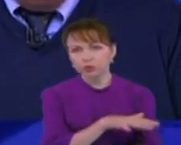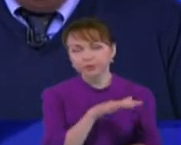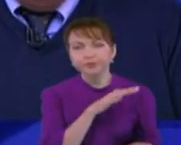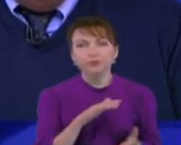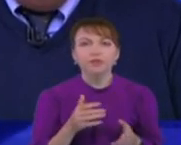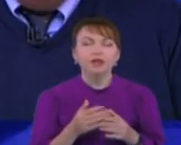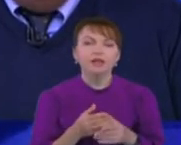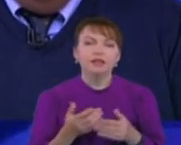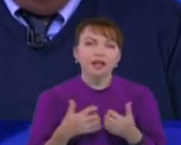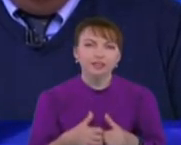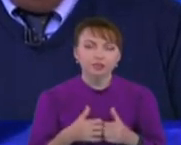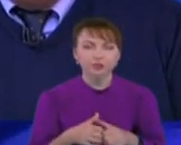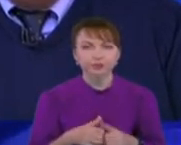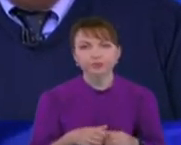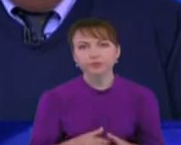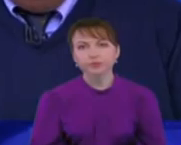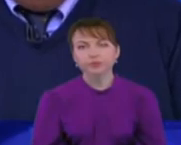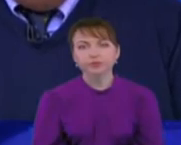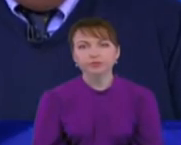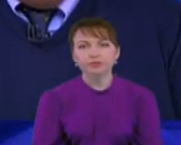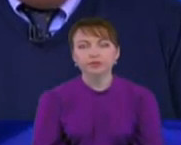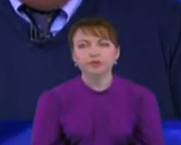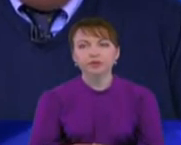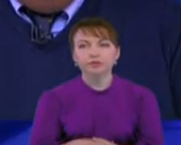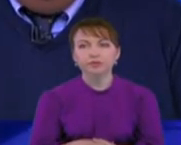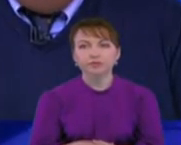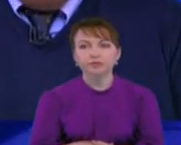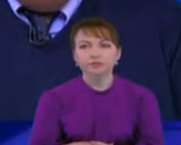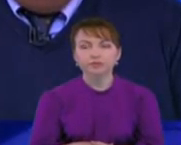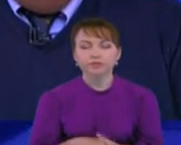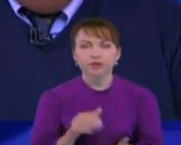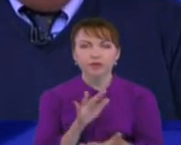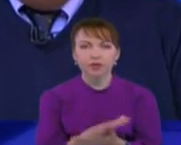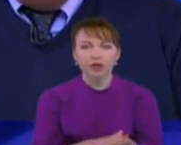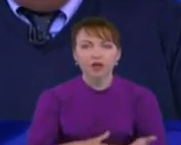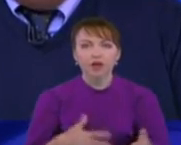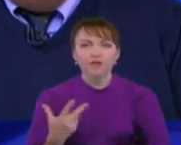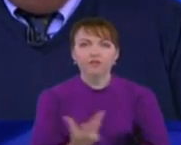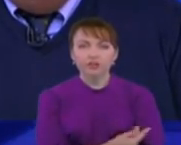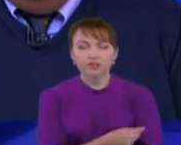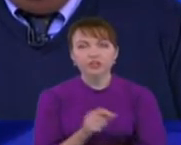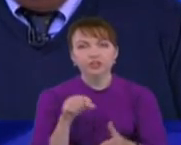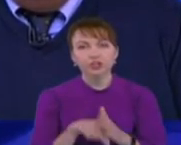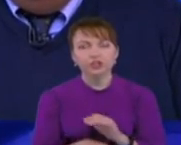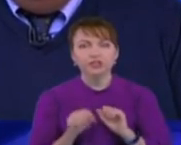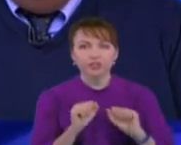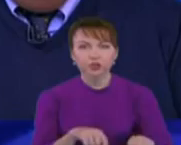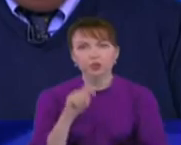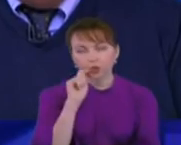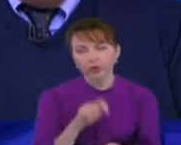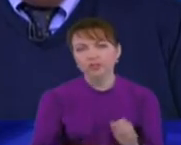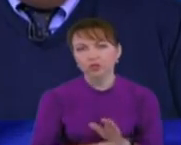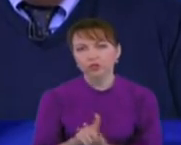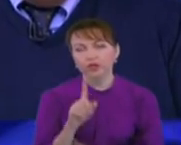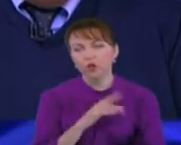кордону? Це перша наша тема. Акурат далі. Вакцинований, отже захищений. В Україні стартувала